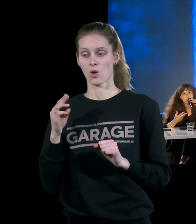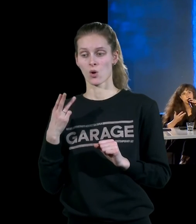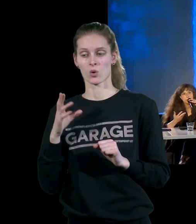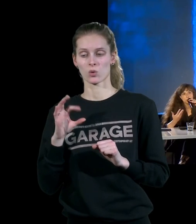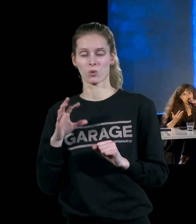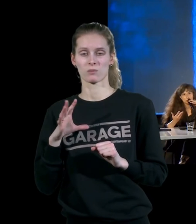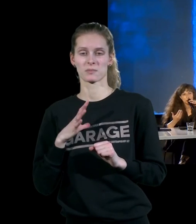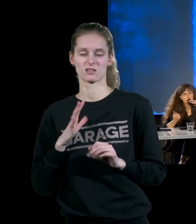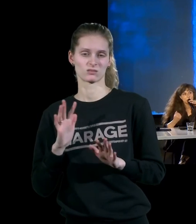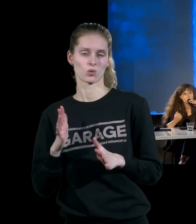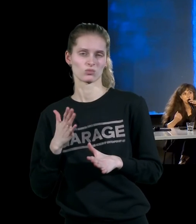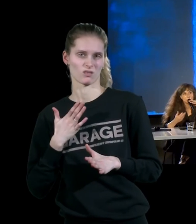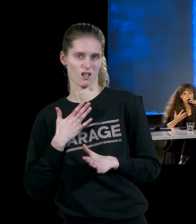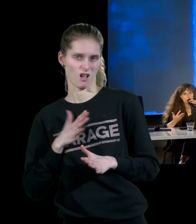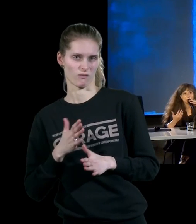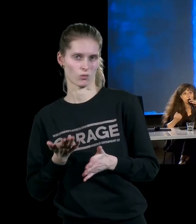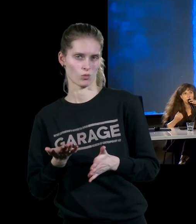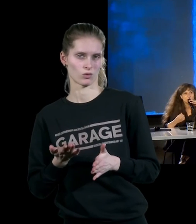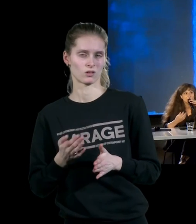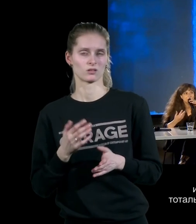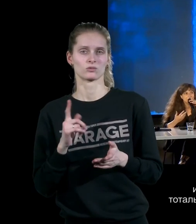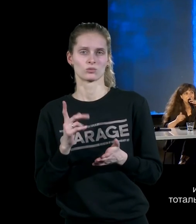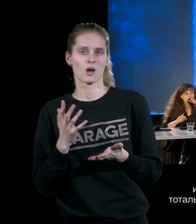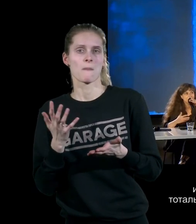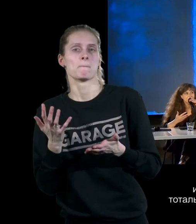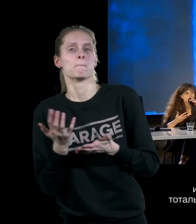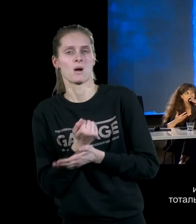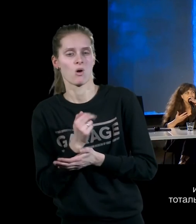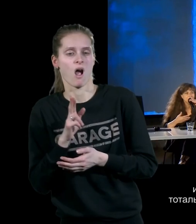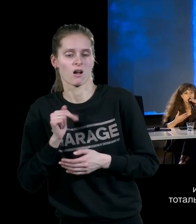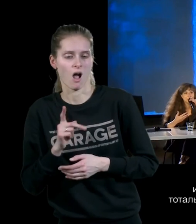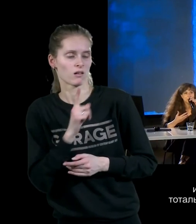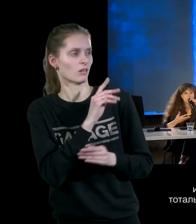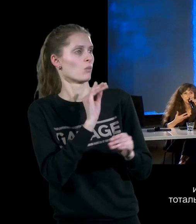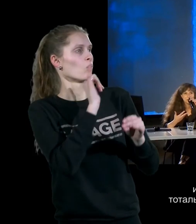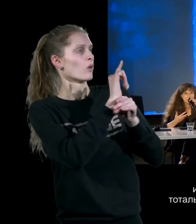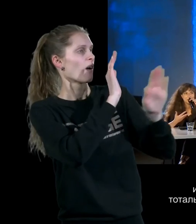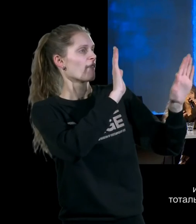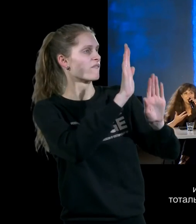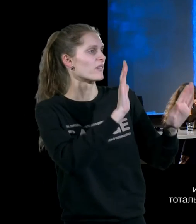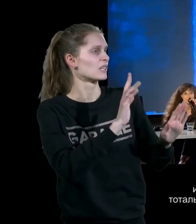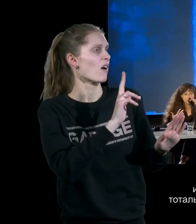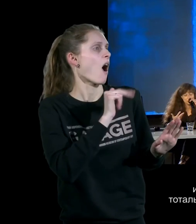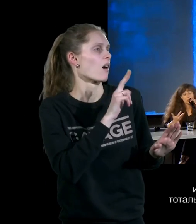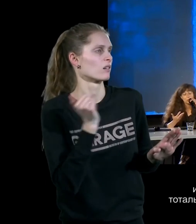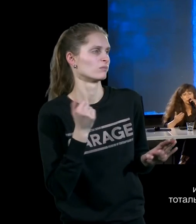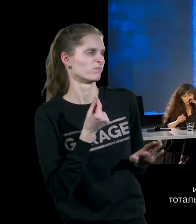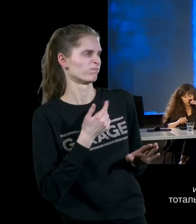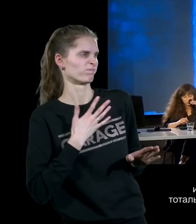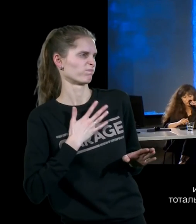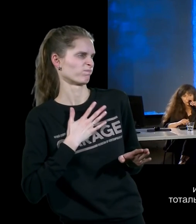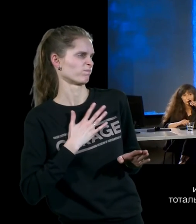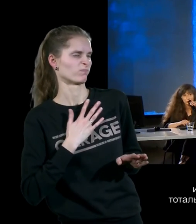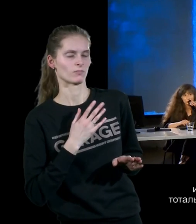особенно доволен тем, что у него получилось, и тем, как это было выставлено. То есть вот это самая тотальная инсталляция Ротко